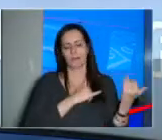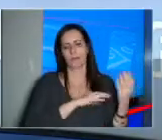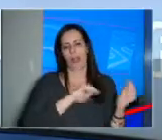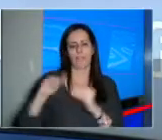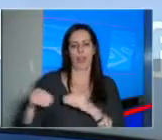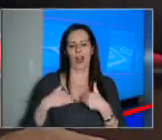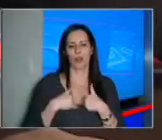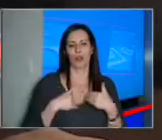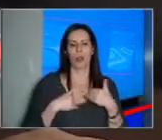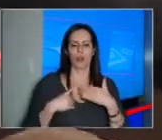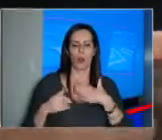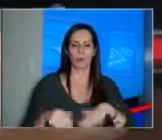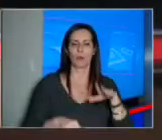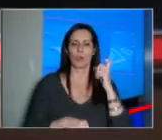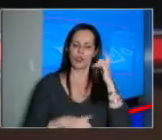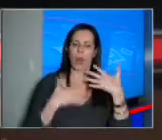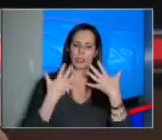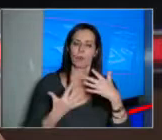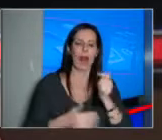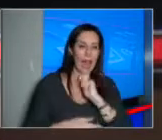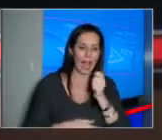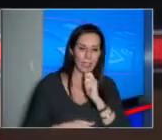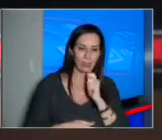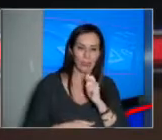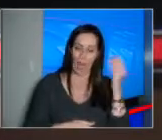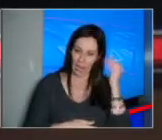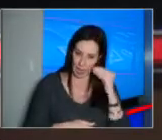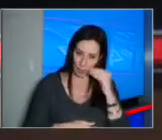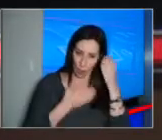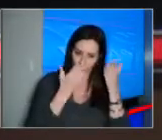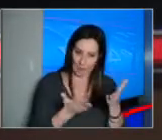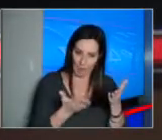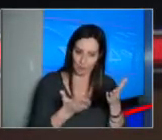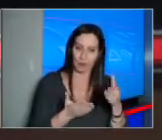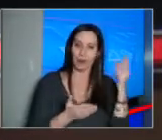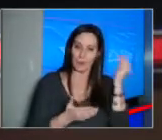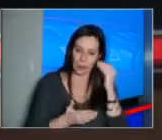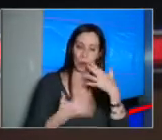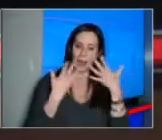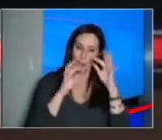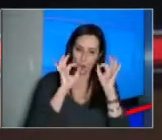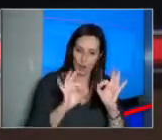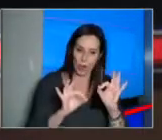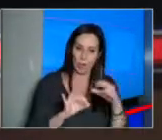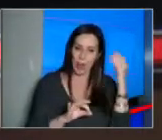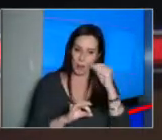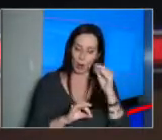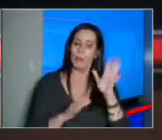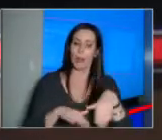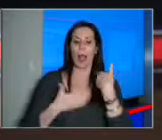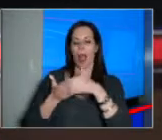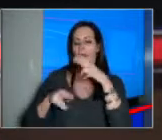גם. אנחנו רוצים לשמוע את הסיפורים, לראיין אתכם, ללמוד מכם וללמוד מהסיפורים שלכם, ללמוד